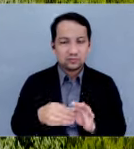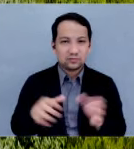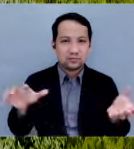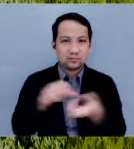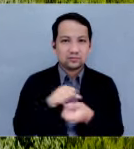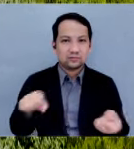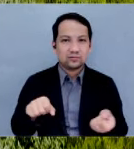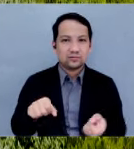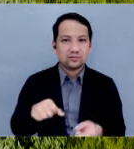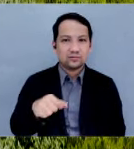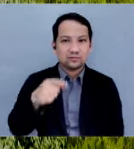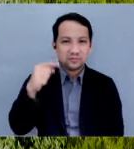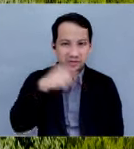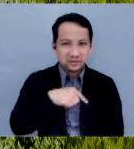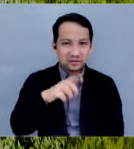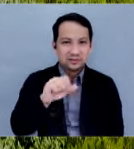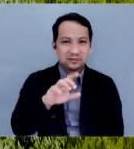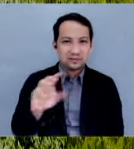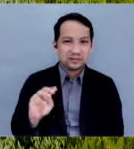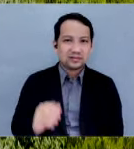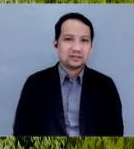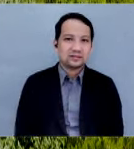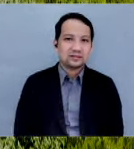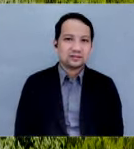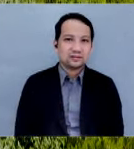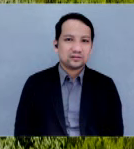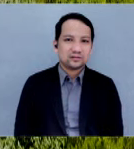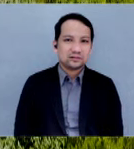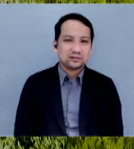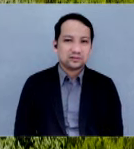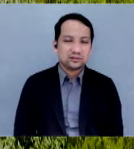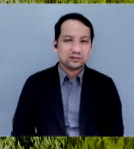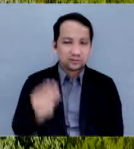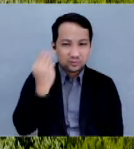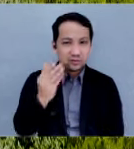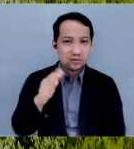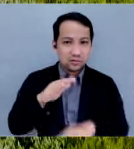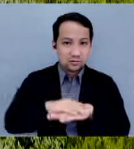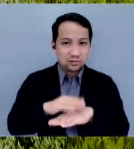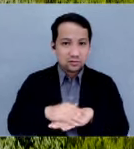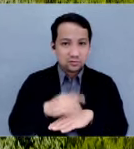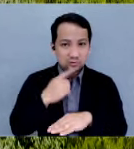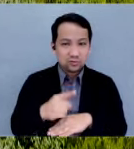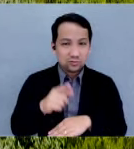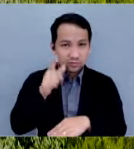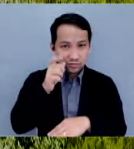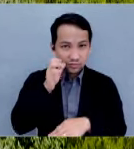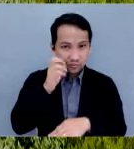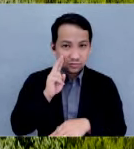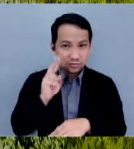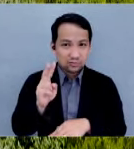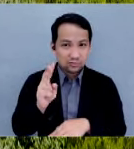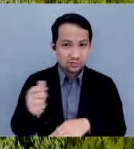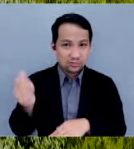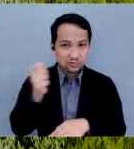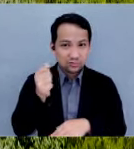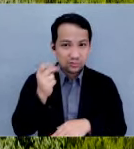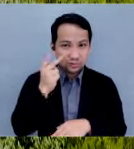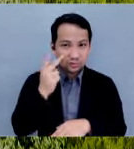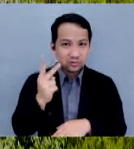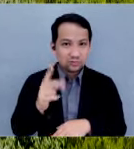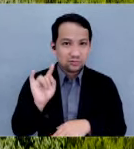nagsascam dyan. Yeah. Diba? Tama, para managyan na ng ano. Oh, manginig talaga sila. Biro mo si Ma'am Lucci pa yung nag-head. Sabi ko, rockstar talaga